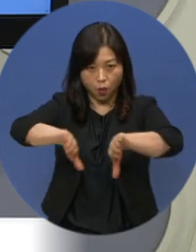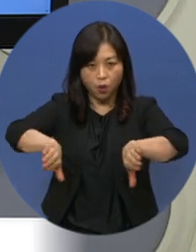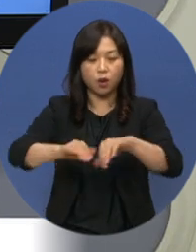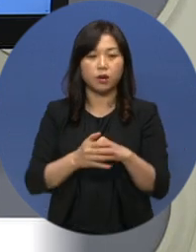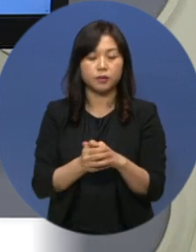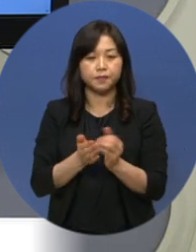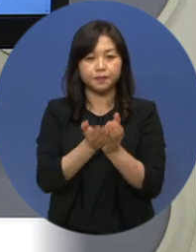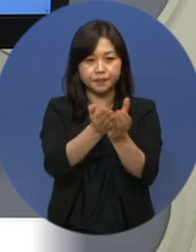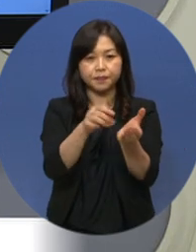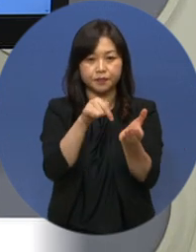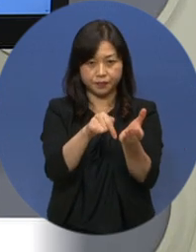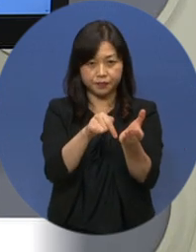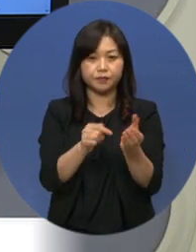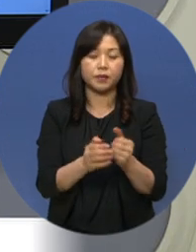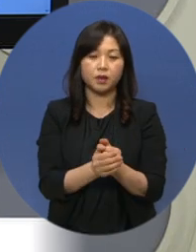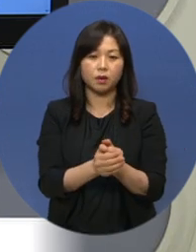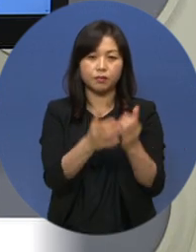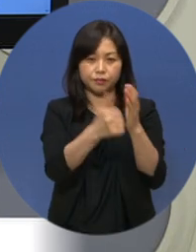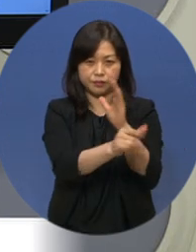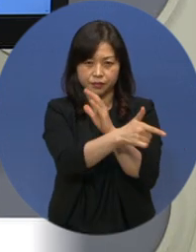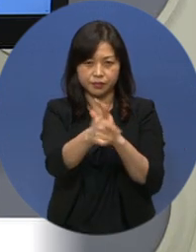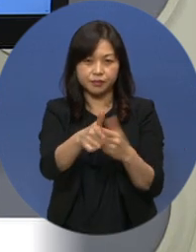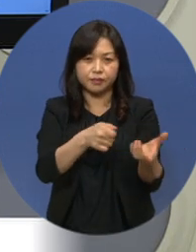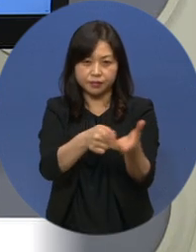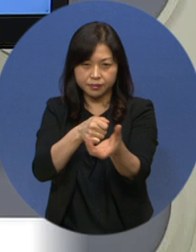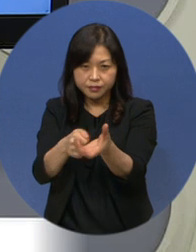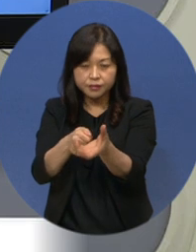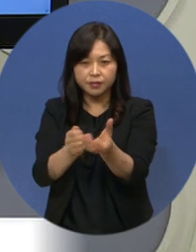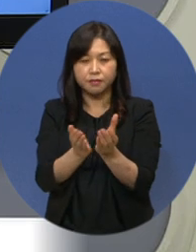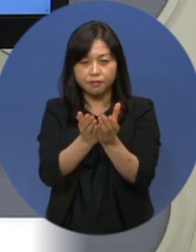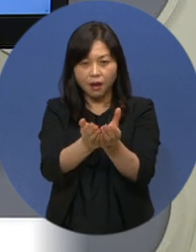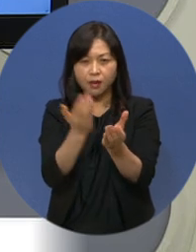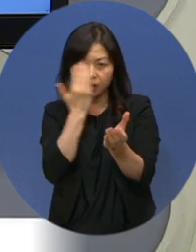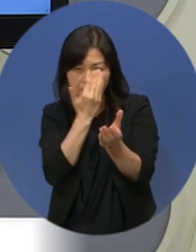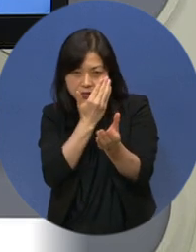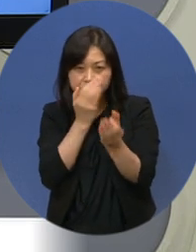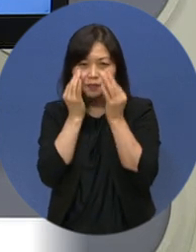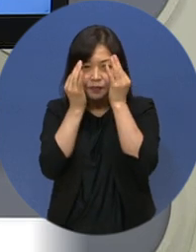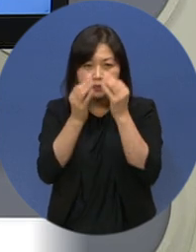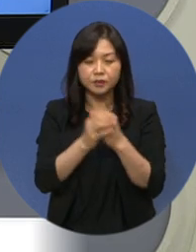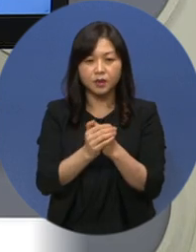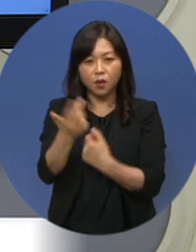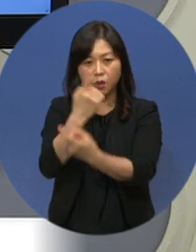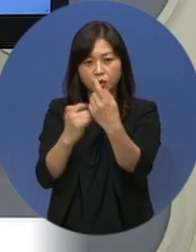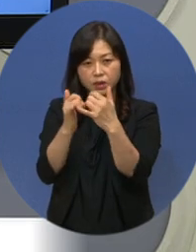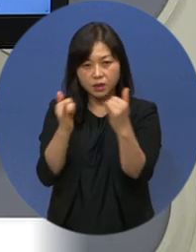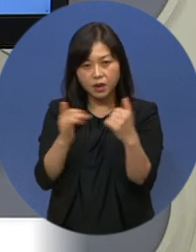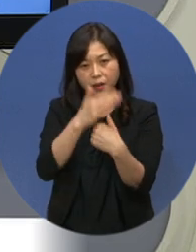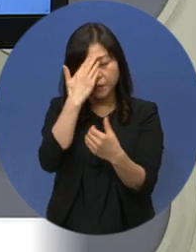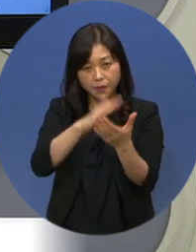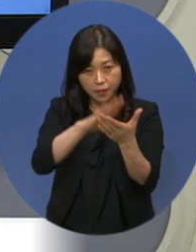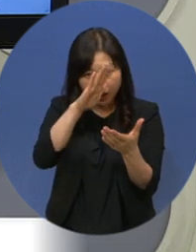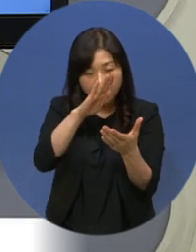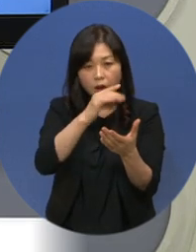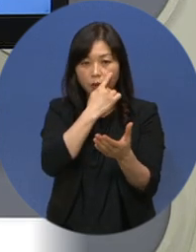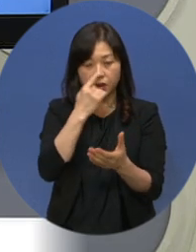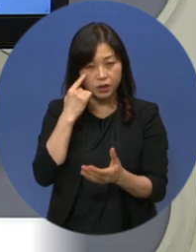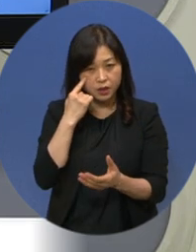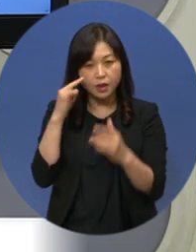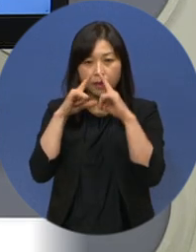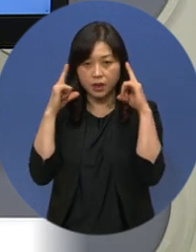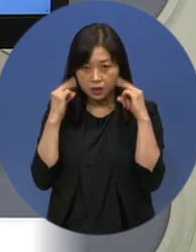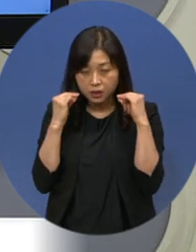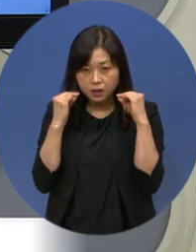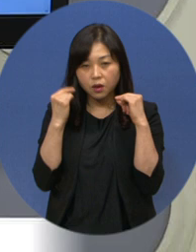여객터미널 도 시설물 소독과 선박 방역을 강화하고 이용객 발열 체크 마스크 착용 등을 점검